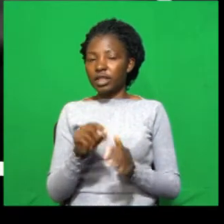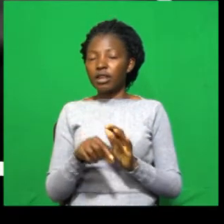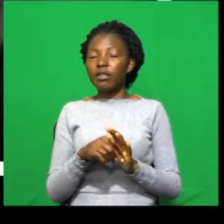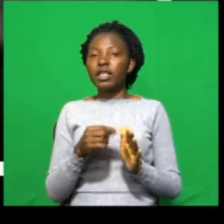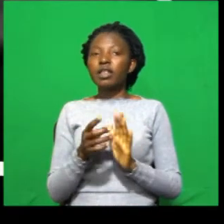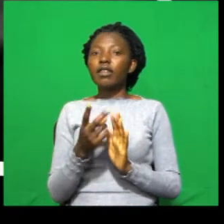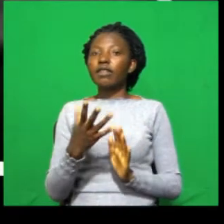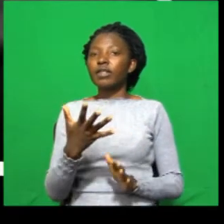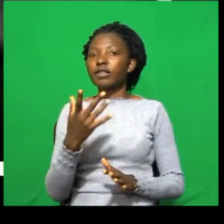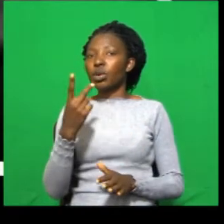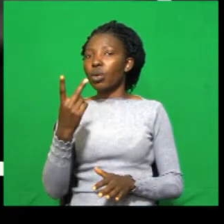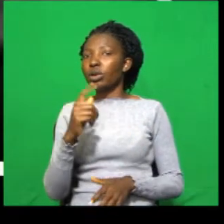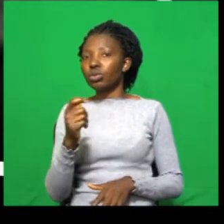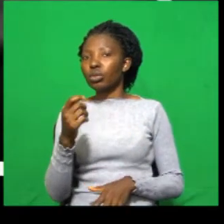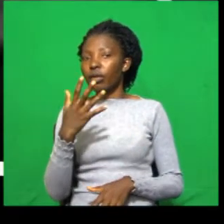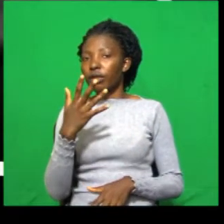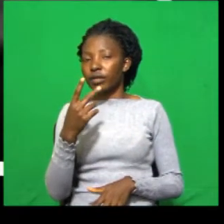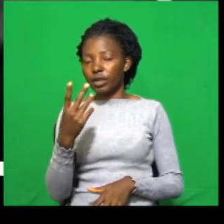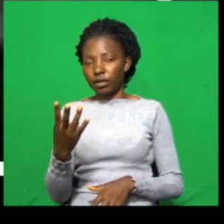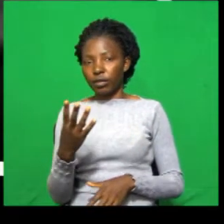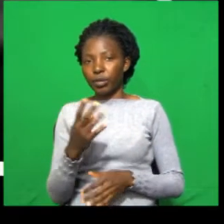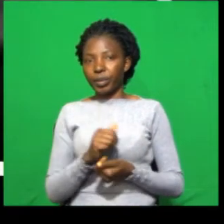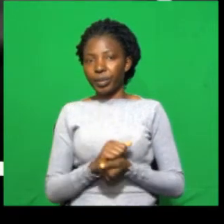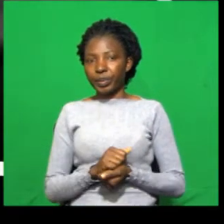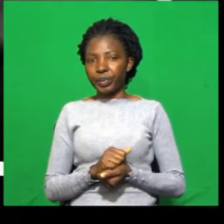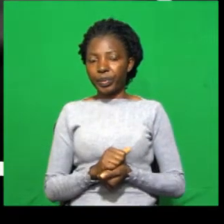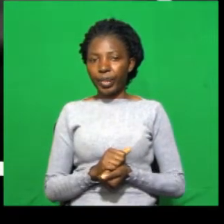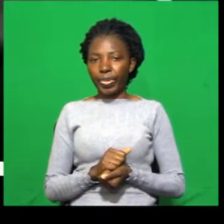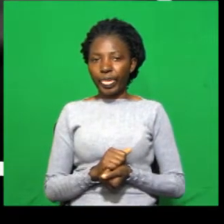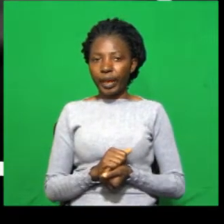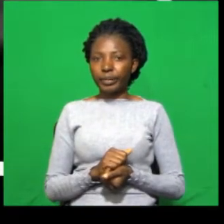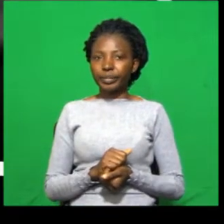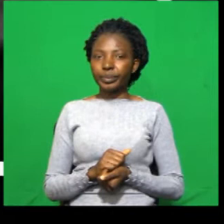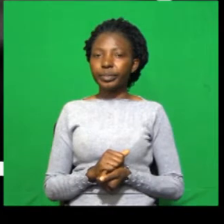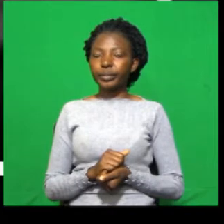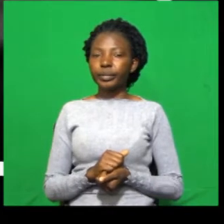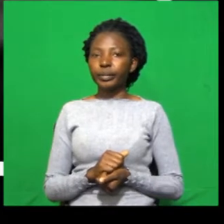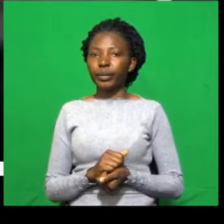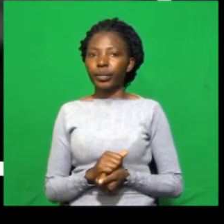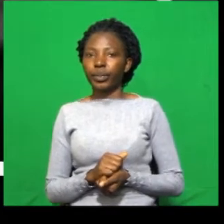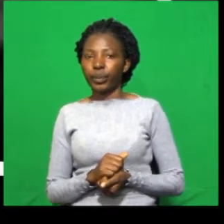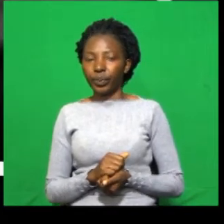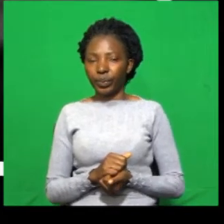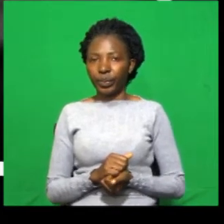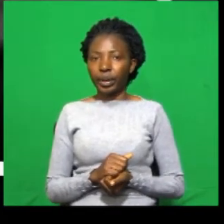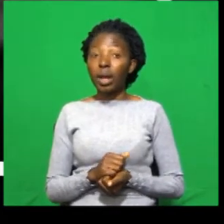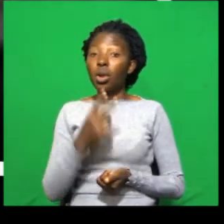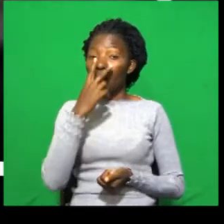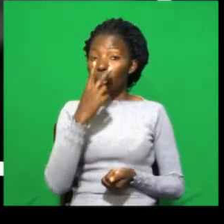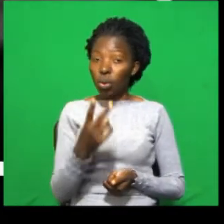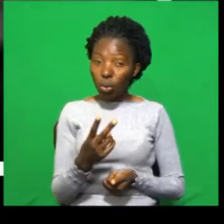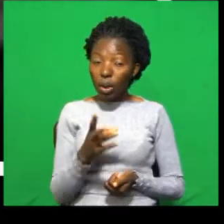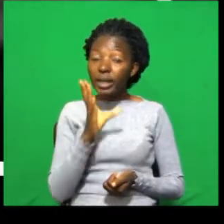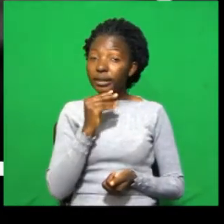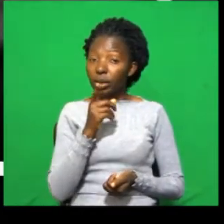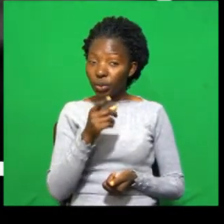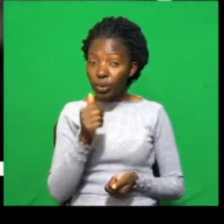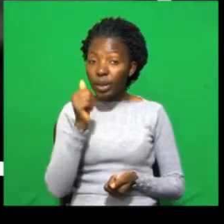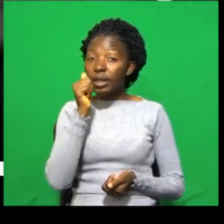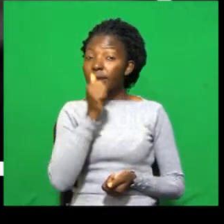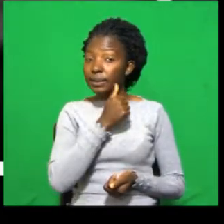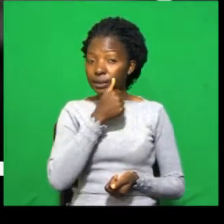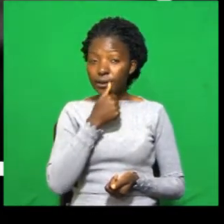verse 51 kusvika pa54. 1 Vakorinde 15 verse 51. Tarirai, ndinokuudzai